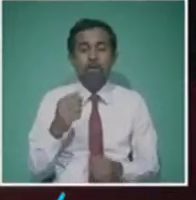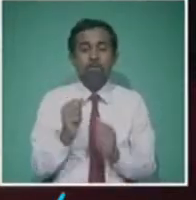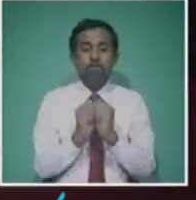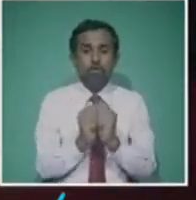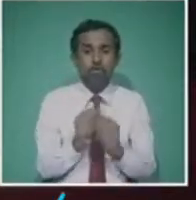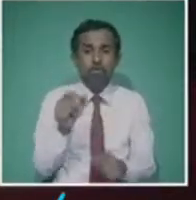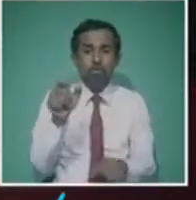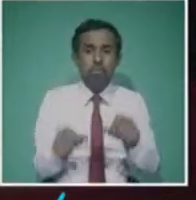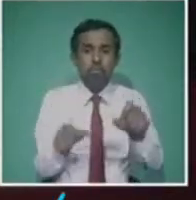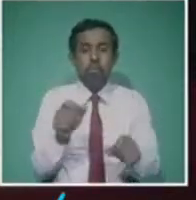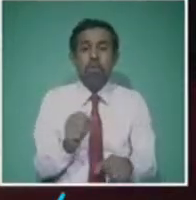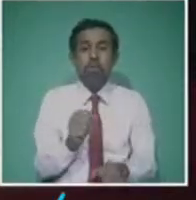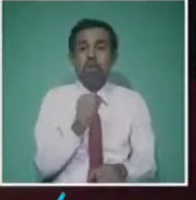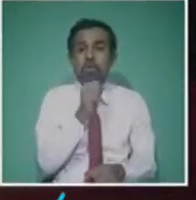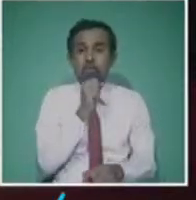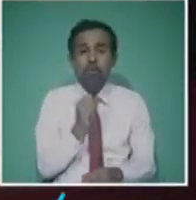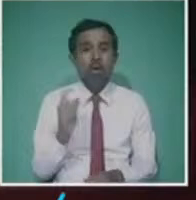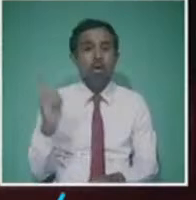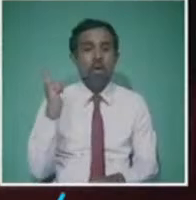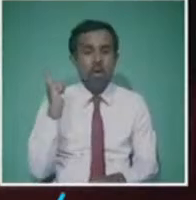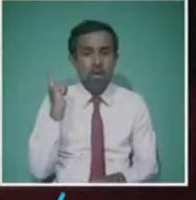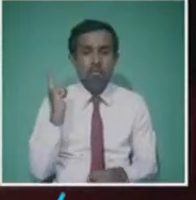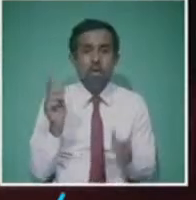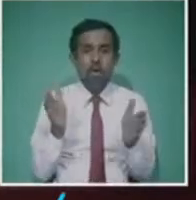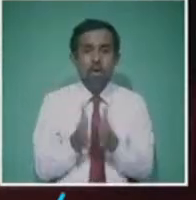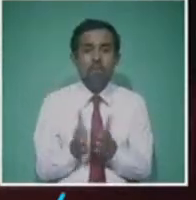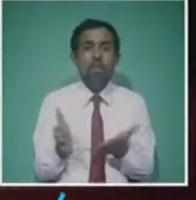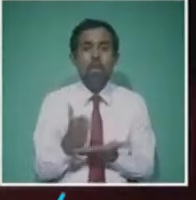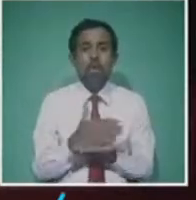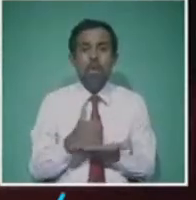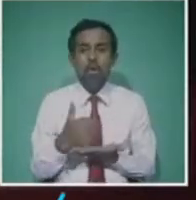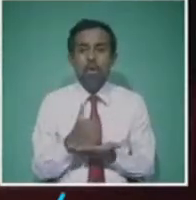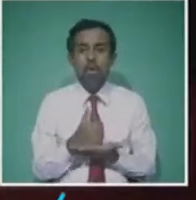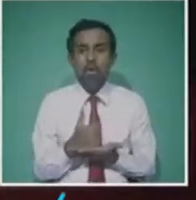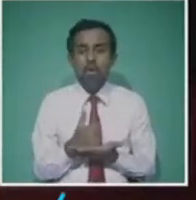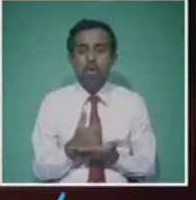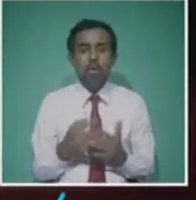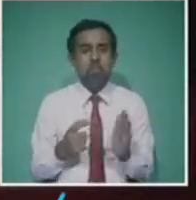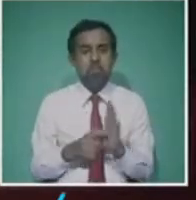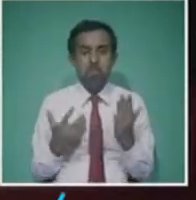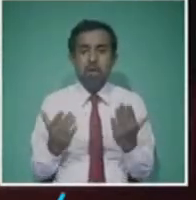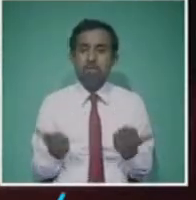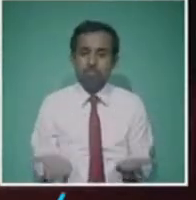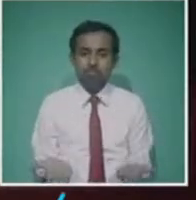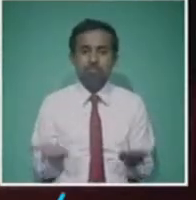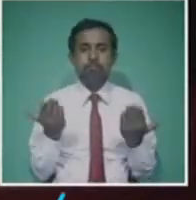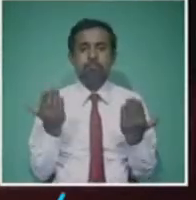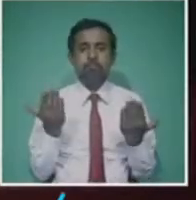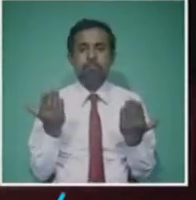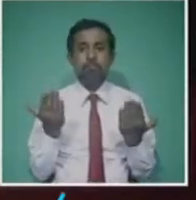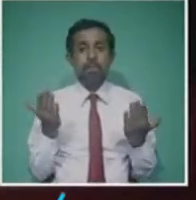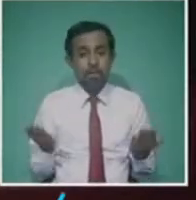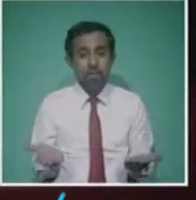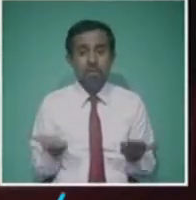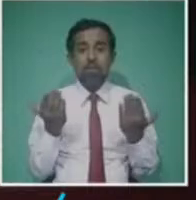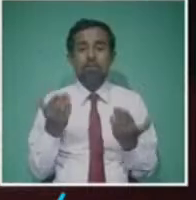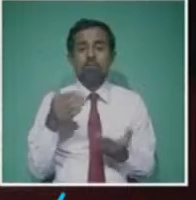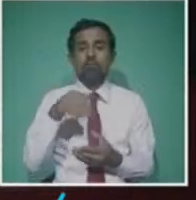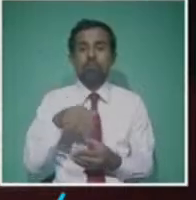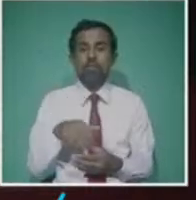වේදීන්, විශ්‍රාමික රණවිරුවන් ඇතුළු මේ සියලු දෙනාම නිර්භීතව නැගී සිටින්න ඒ නැගී සිටීම